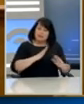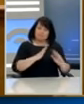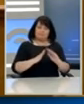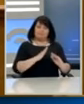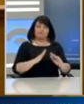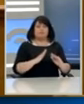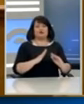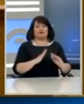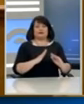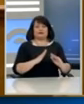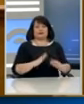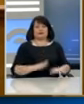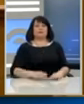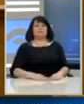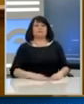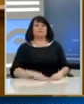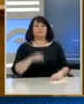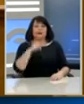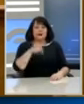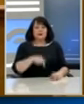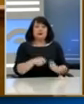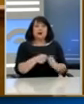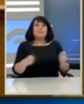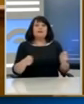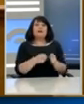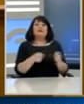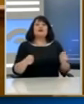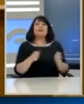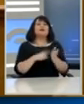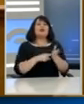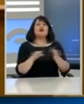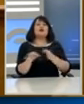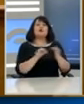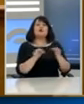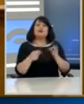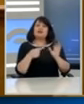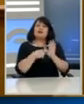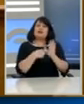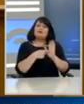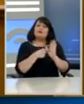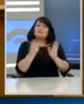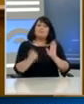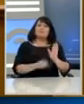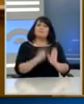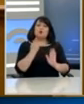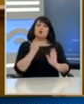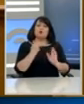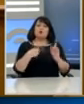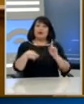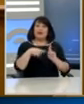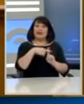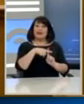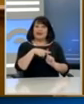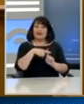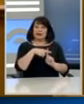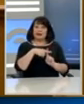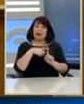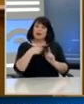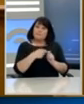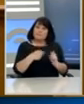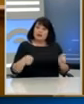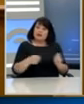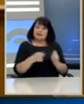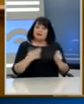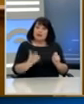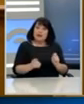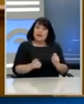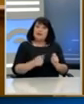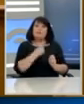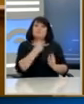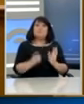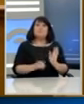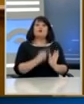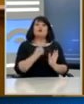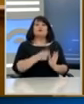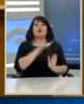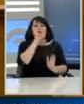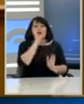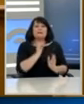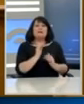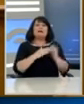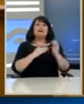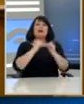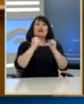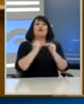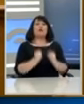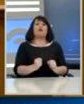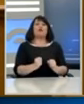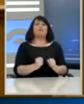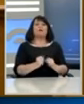στο παρόν νομοσχέδιο είναι μέτρα με τα οποία για πρώτη φορά. Τα θετικά μέτρα είναι μέτρα με τα οποία για πρώτη φορά δημιουργούνται ουσιαστικές δομές